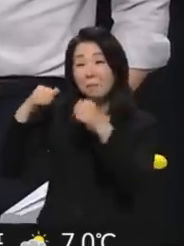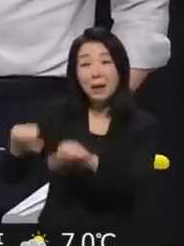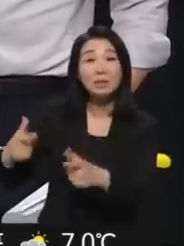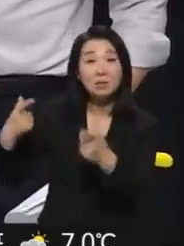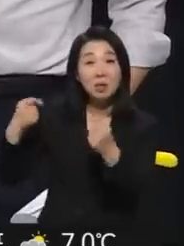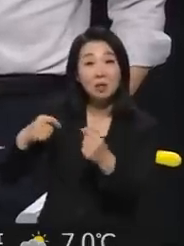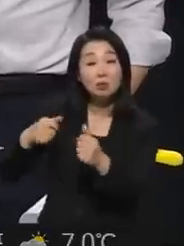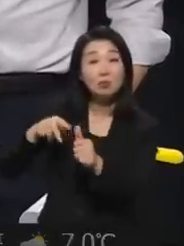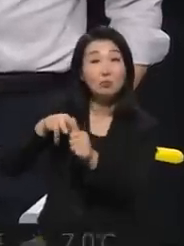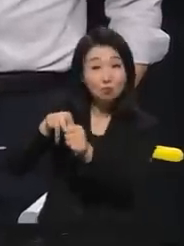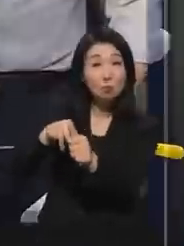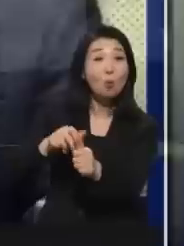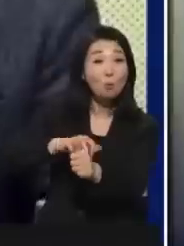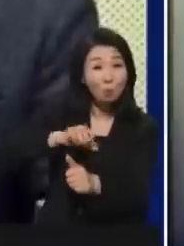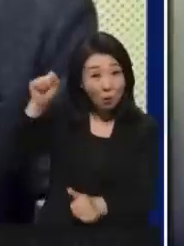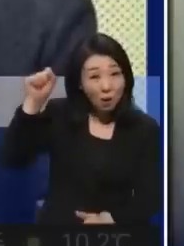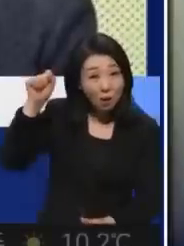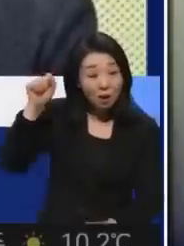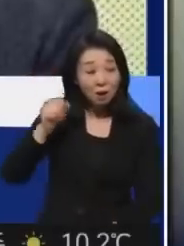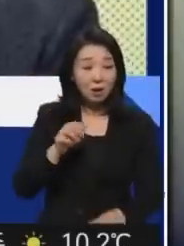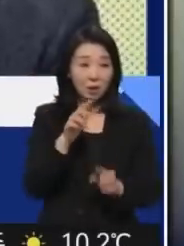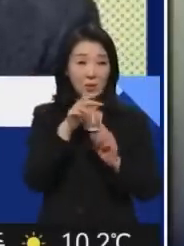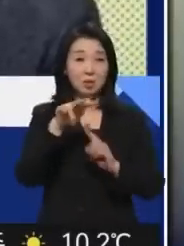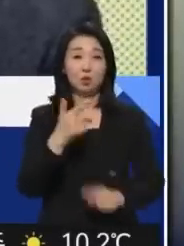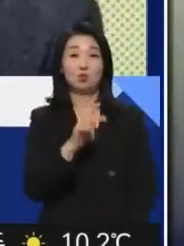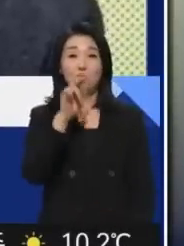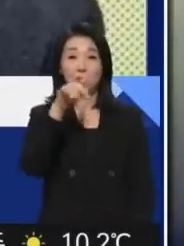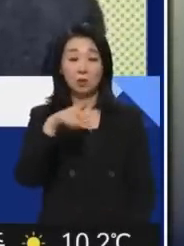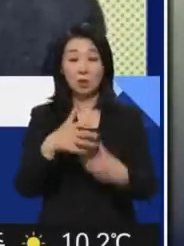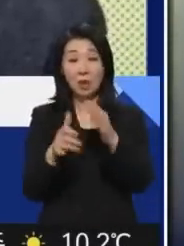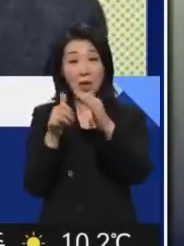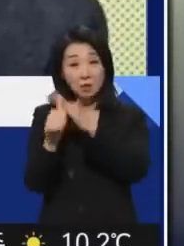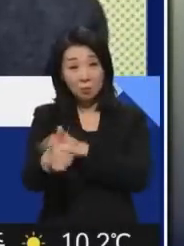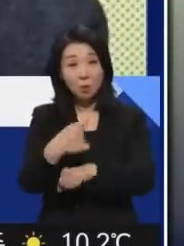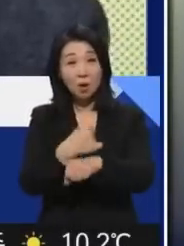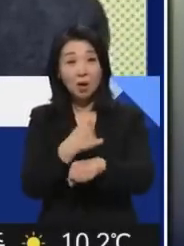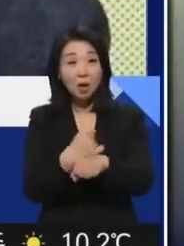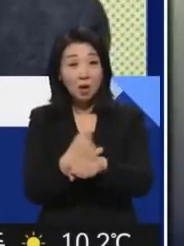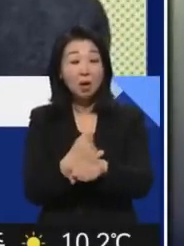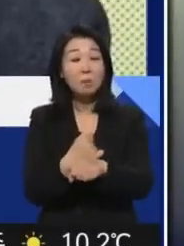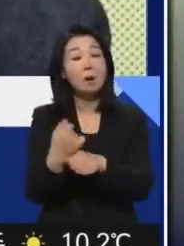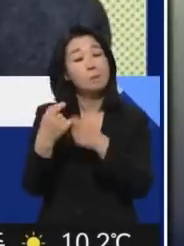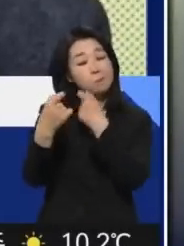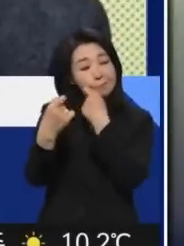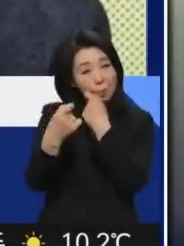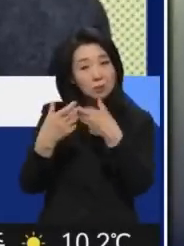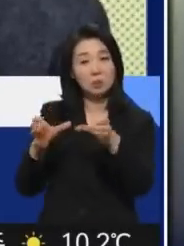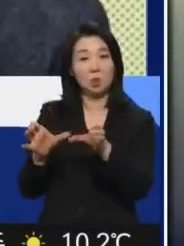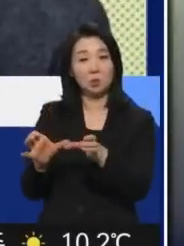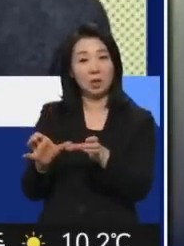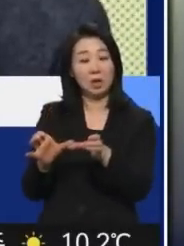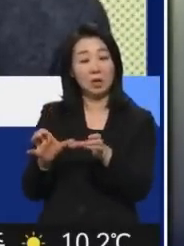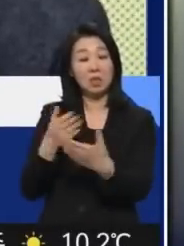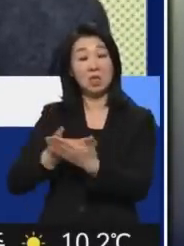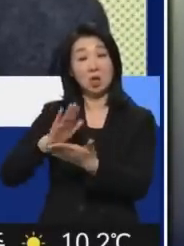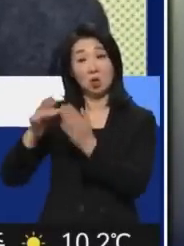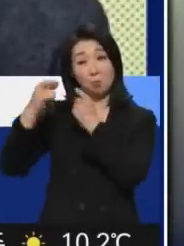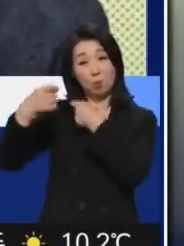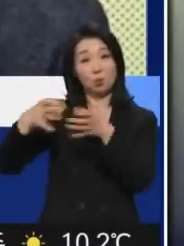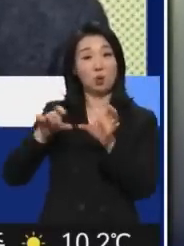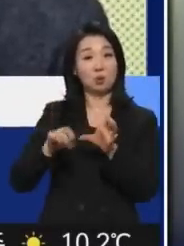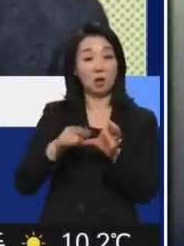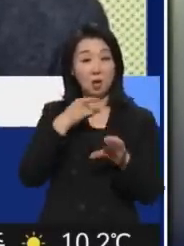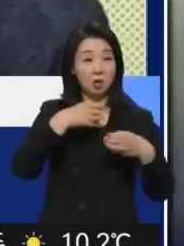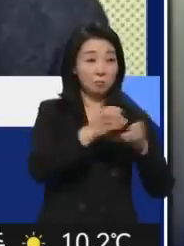텐데요. 이준석 대표가 당대표가 되는 합리적 보수 정당, 개혁적 보수 정당이